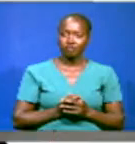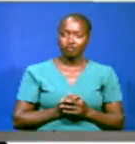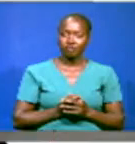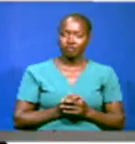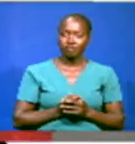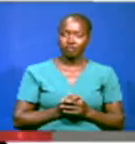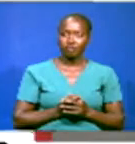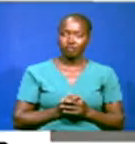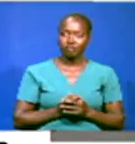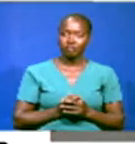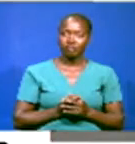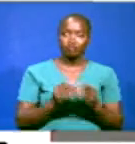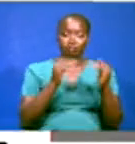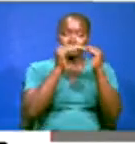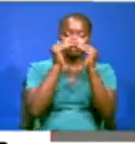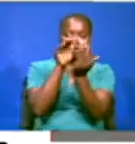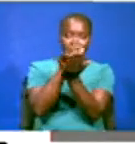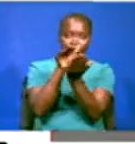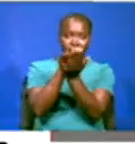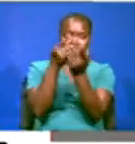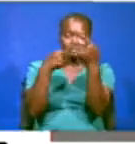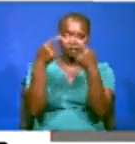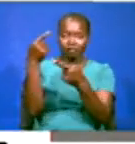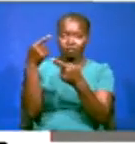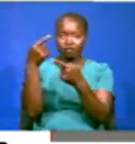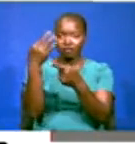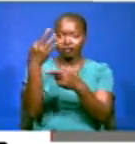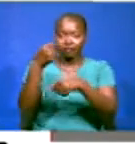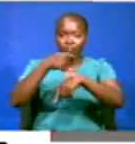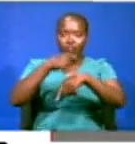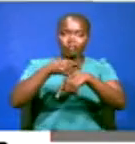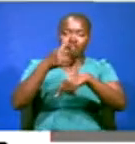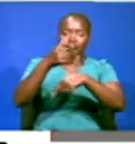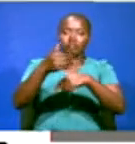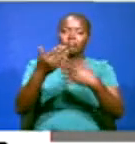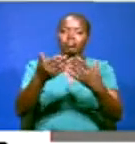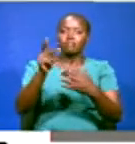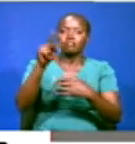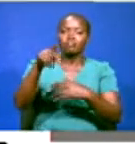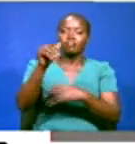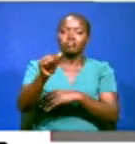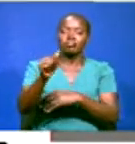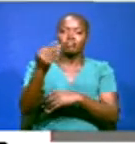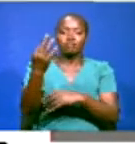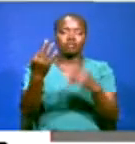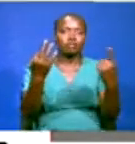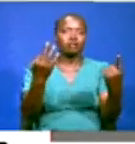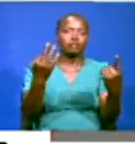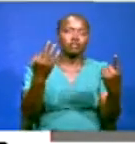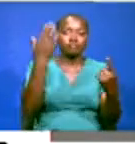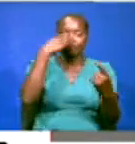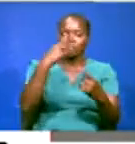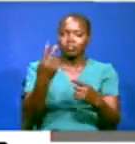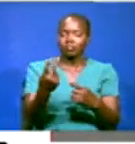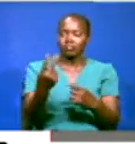Timu ya Equity Bank iliandikisha ushindi wake wa tatu mtawalia baada ya kuilemea KPA seti 3-1 kwenye siku ya tatu ya mkondo